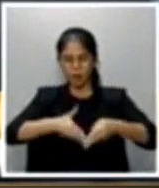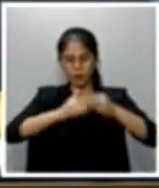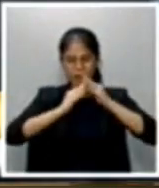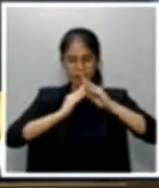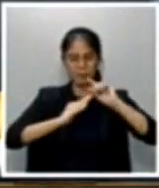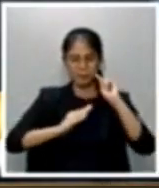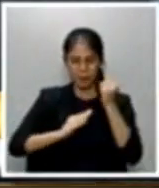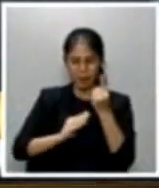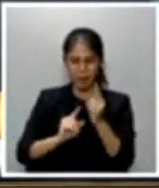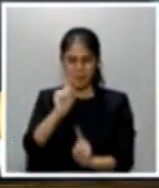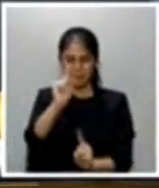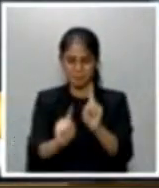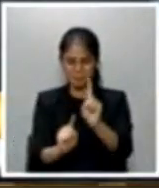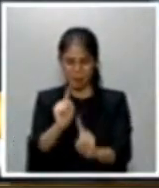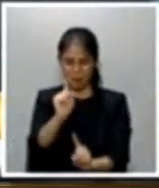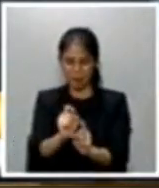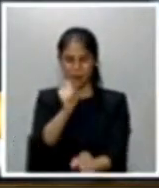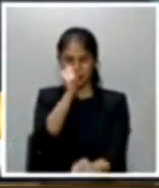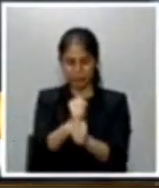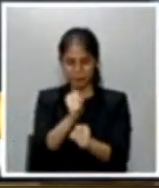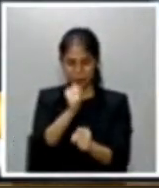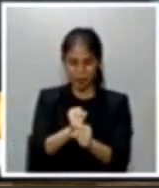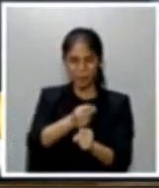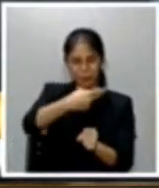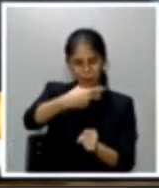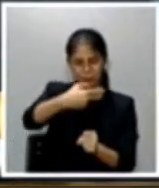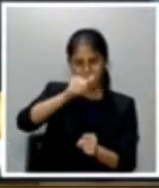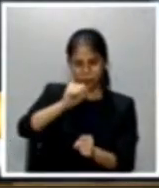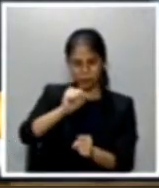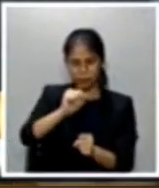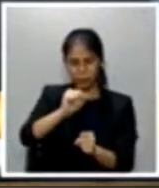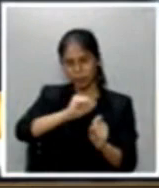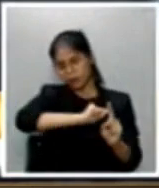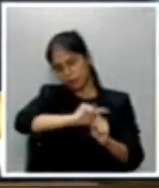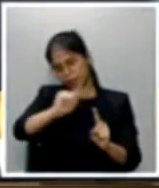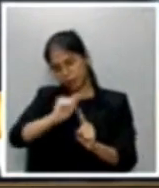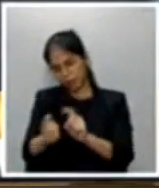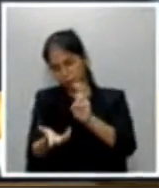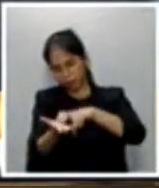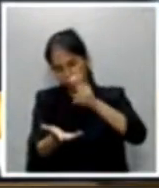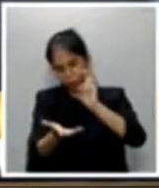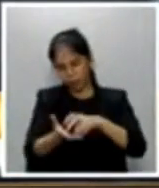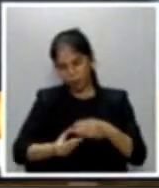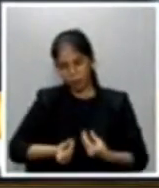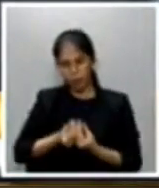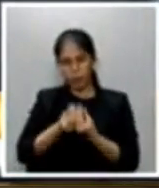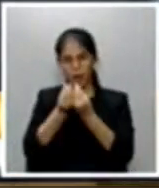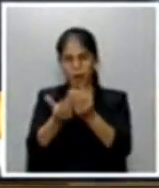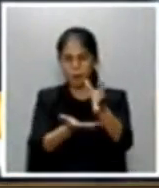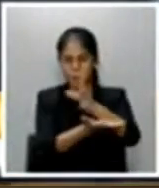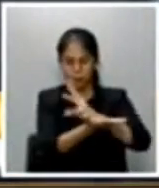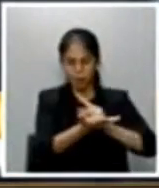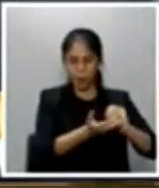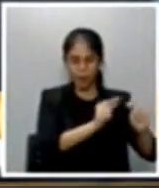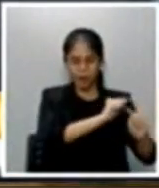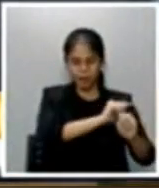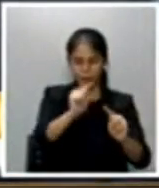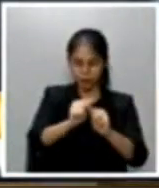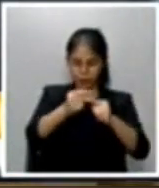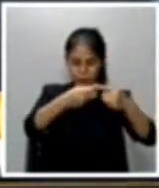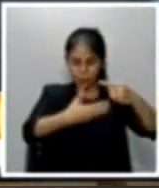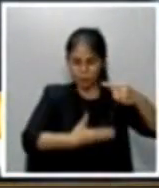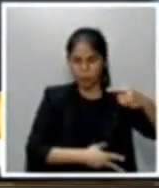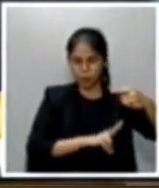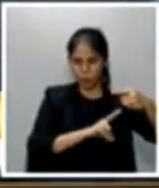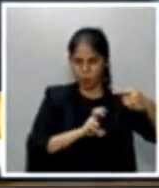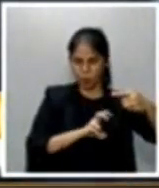จัดให้มีการประเมินผลสัมฤทธิ์ของหลักสูตรต่างๆที่ได้มีการเห็นชอบไปจากบรรดามหาวิทยาลัยต่างๆเกือบ200